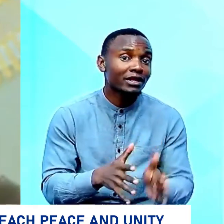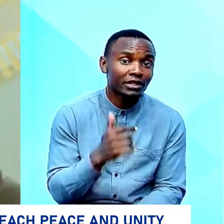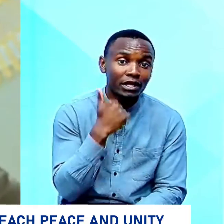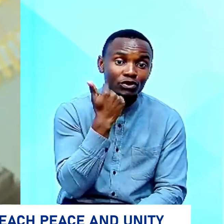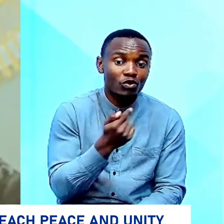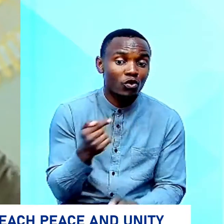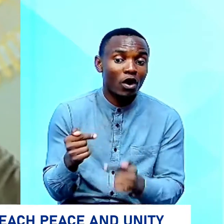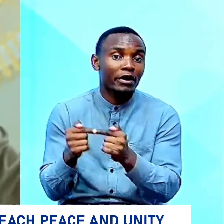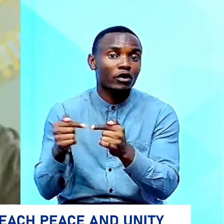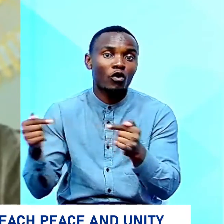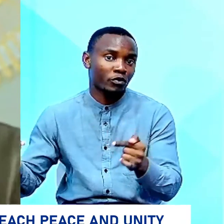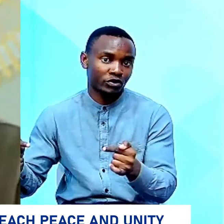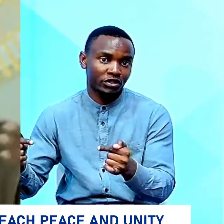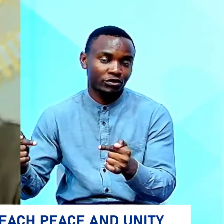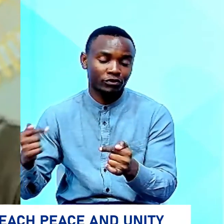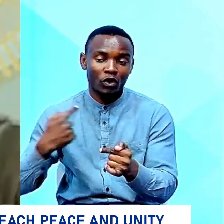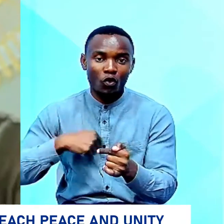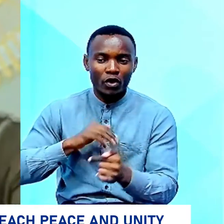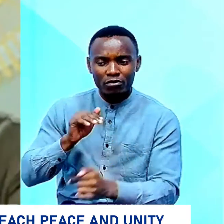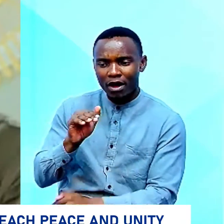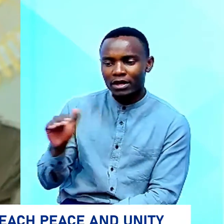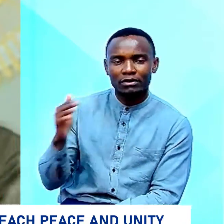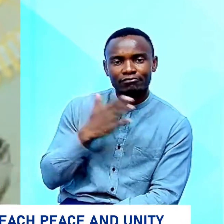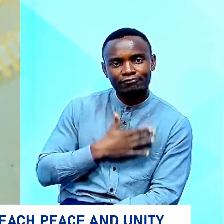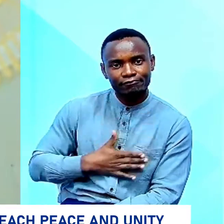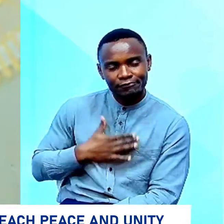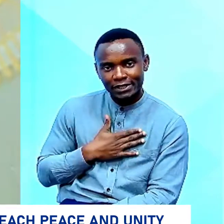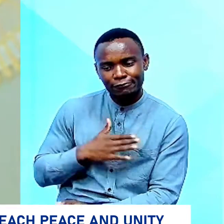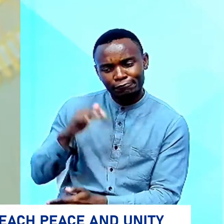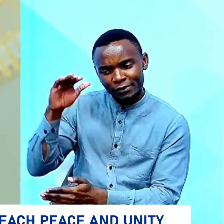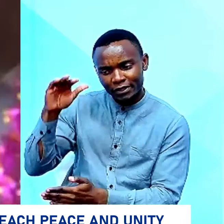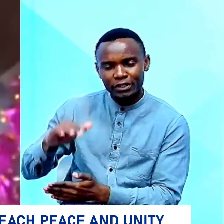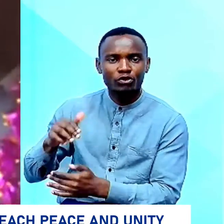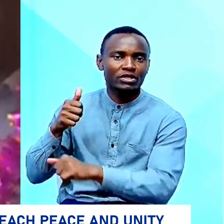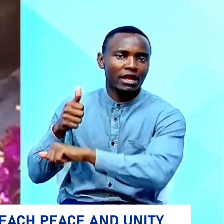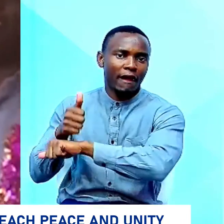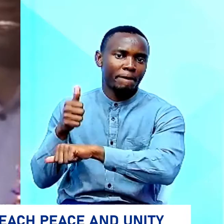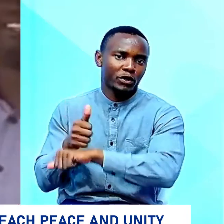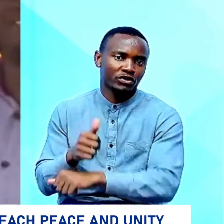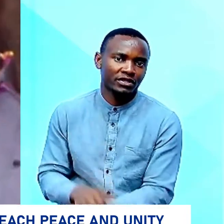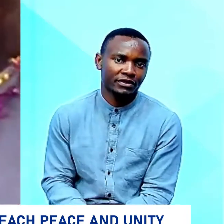upinzani tunawaambia wapunguze lugha chafu na lugha ya matusi.